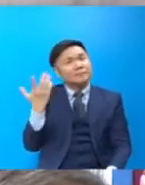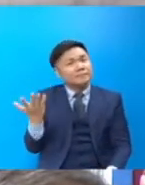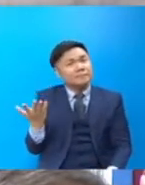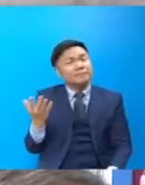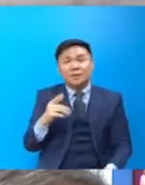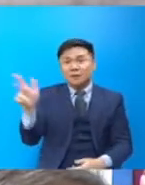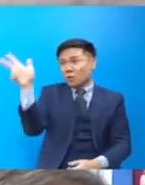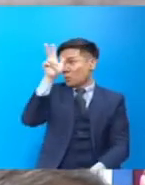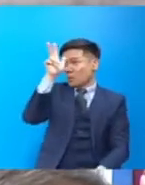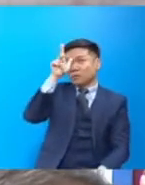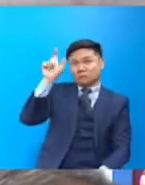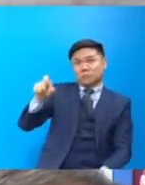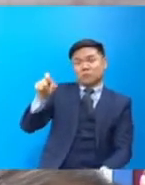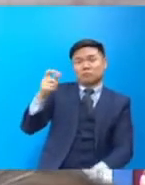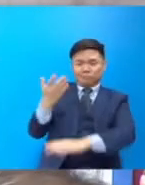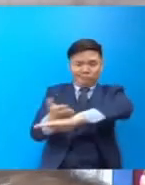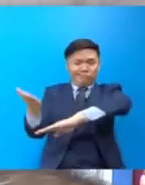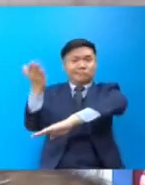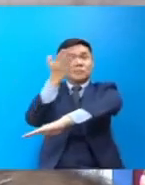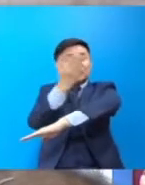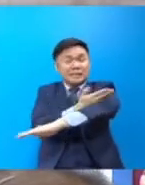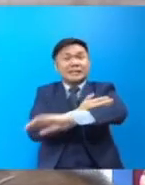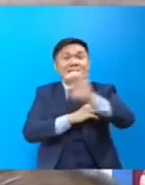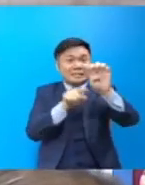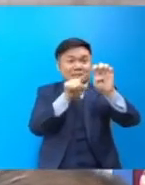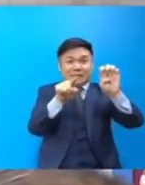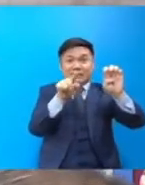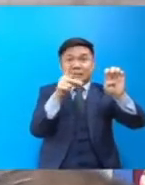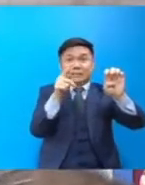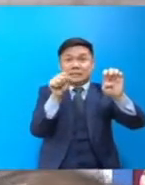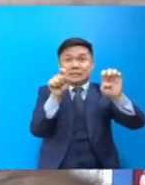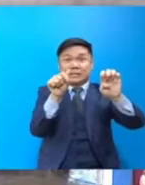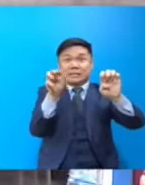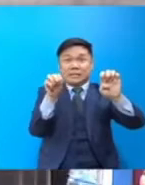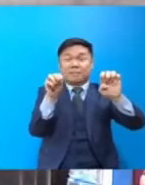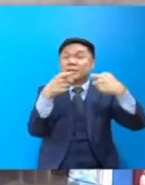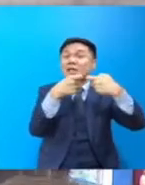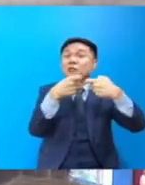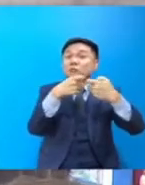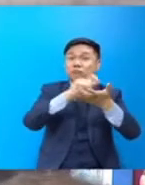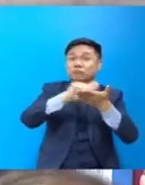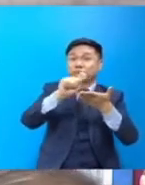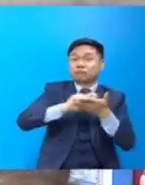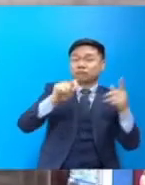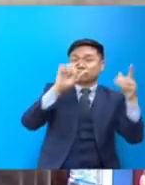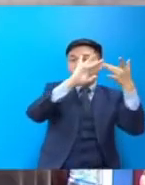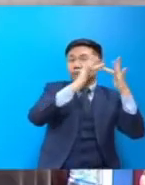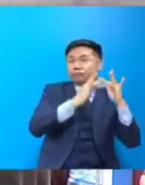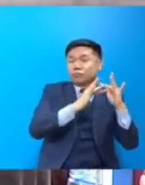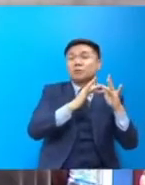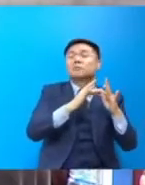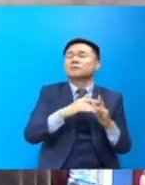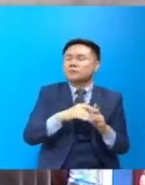kerajaan perlu mempertingkatkan sistem icustom negara dengan mewajibkan